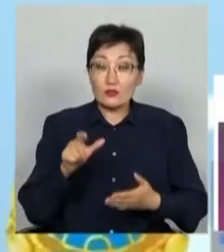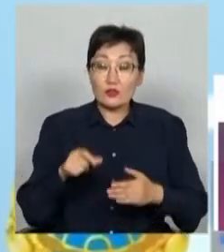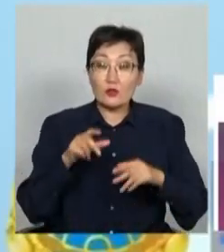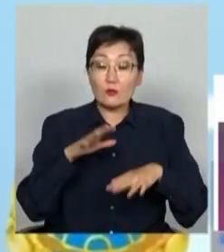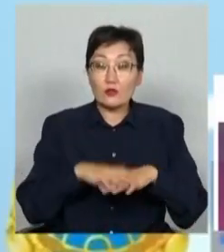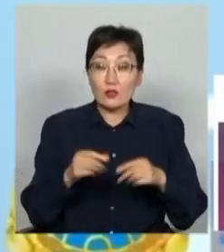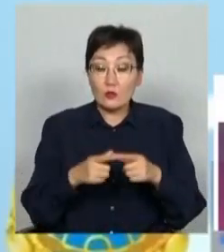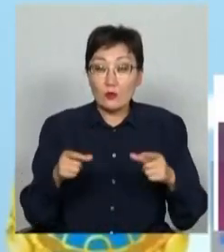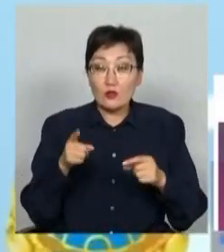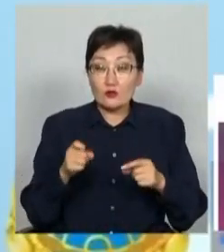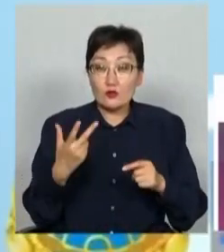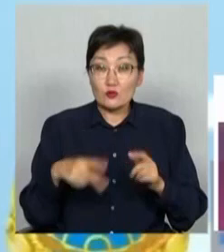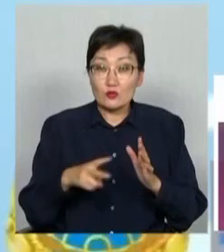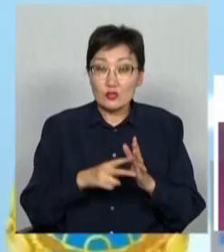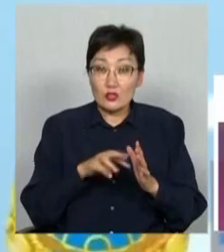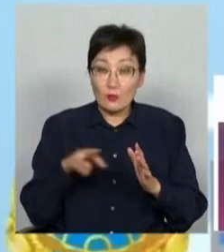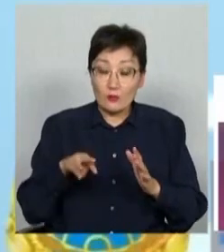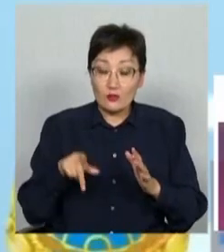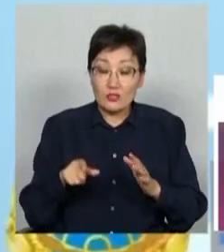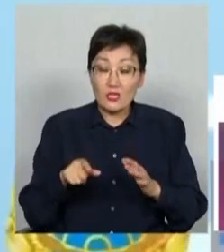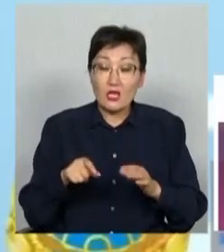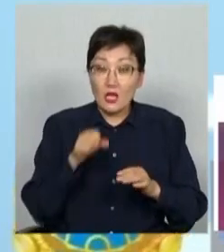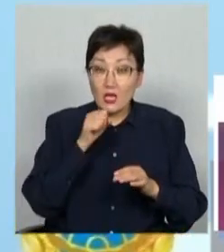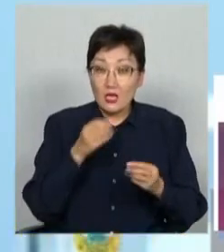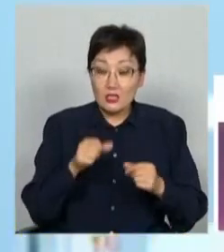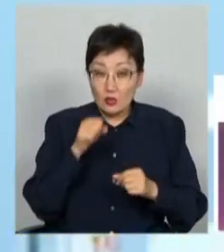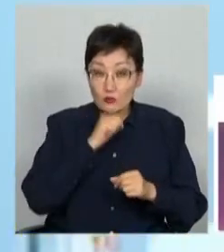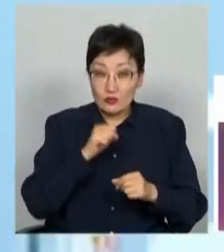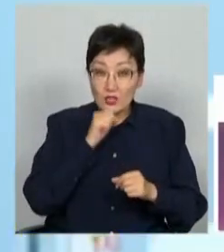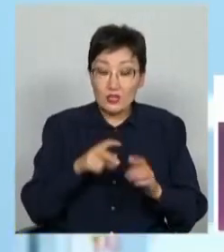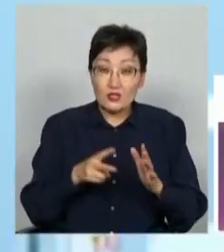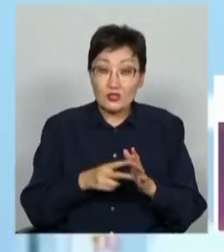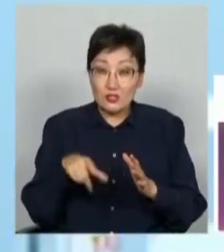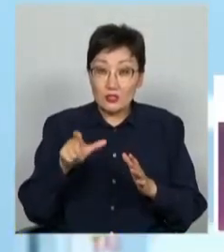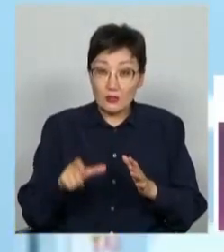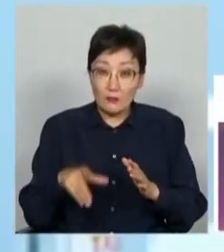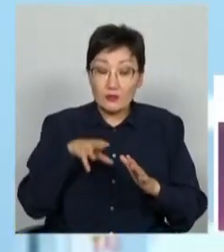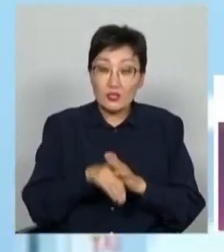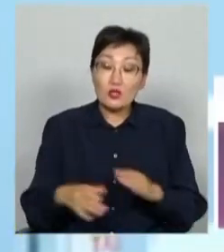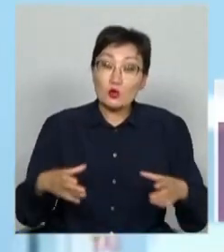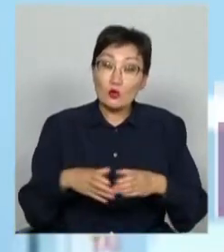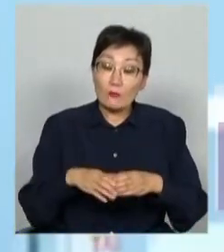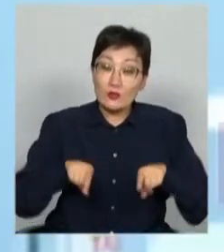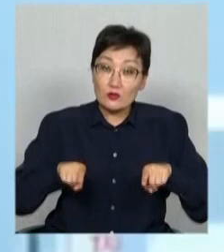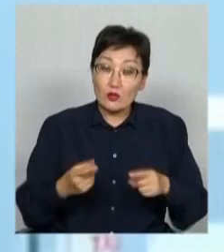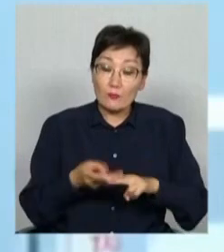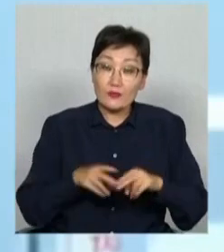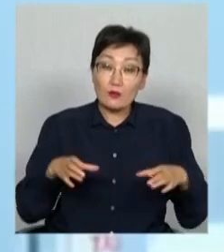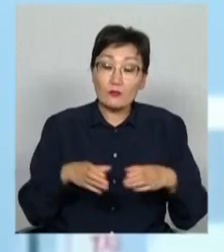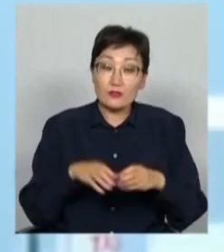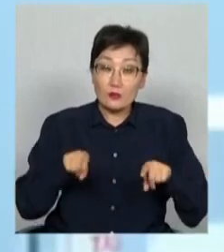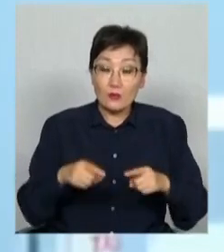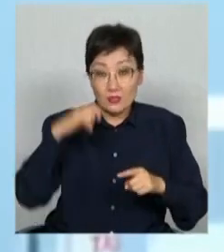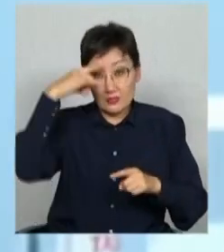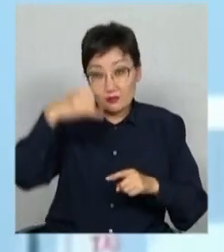137 миллион теңге қаржы ұрланған 7 адамнан тұратын қылмыстық топты әшкереледі. Тексеру барысында бұл топтың құрамында